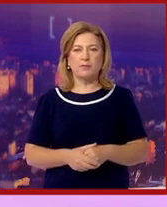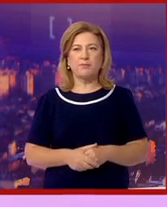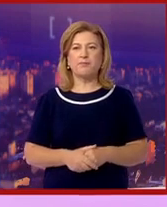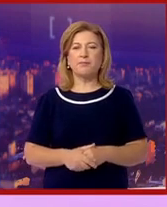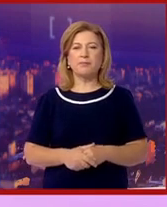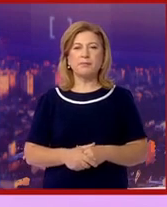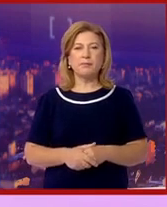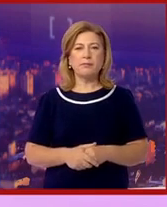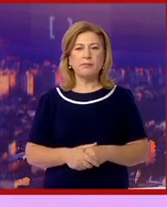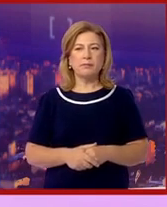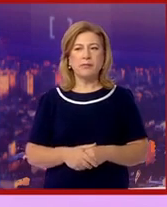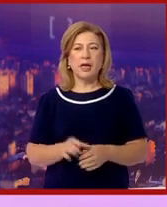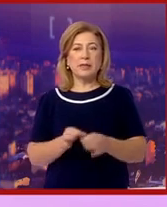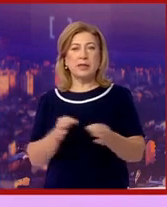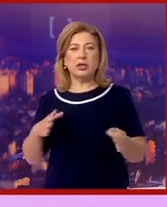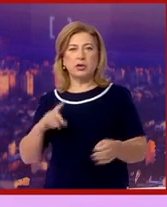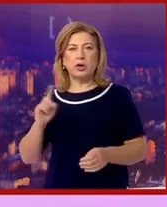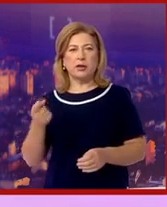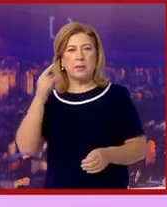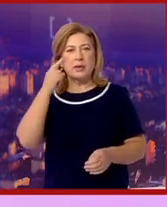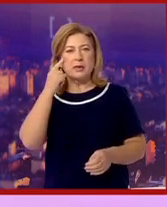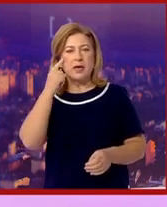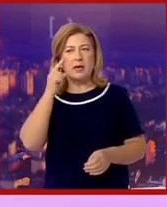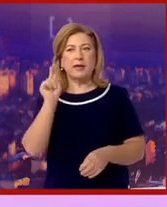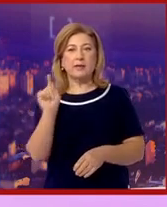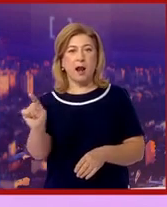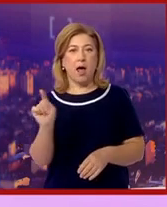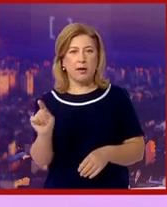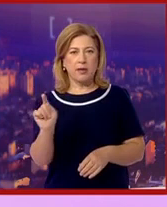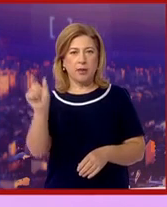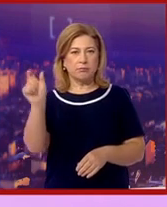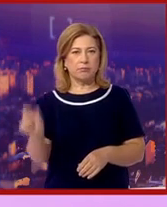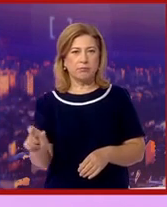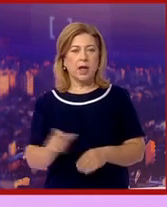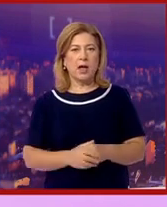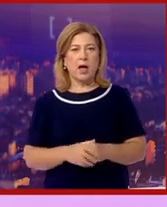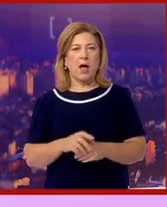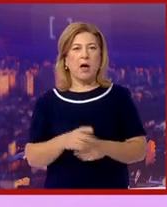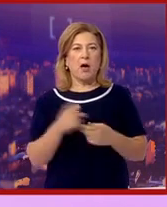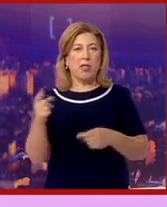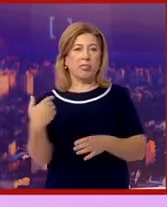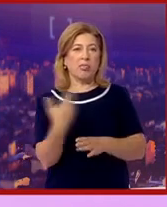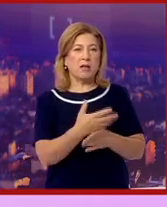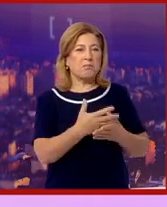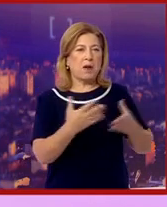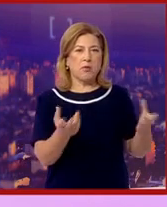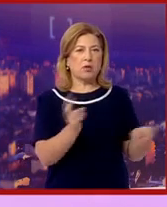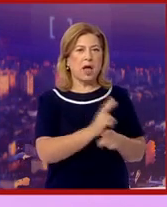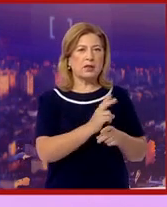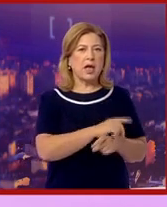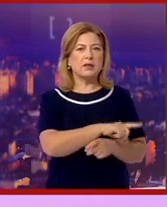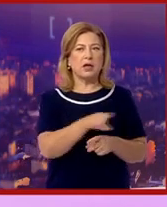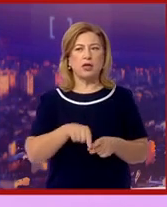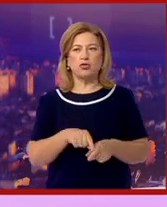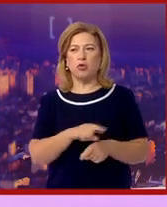viitor. Și săgetătorii ar trebui să se gândească la ei înșiși. Acordați prea multă atenție celor din jur și uitați să vă puneți pe primul